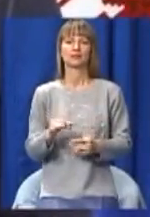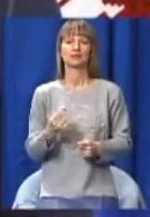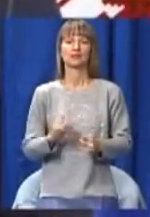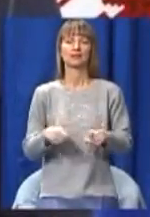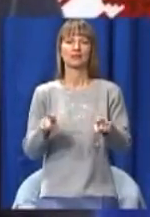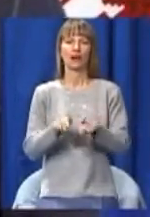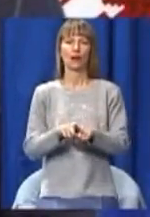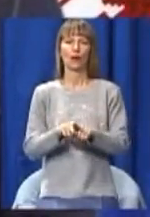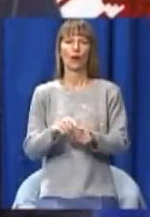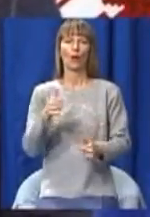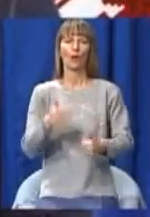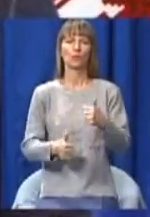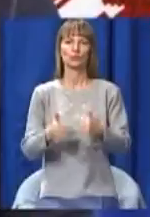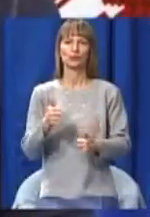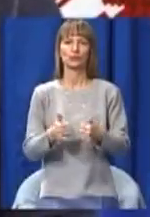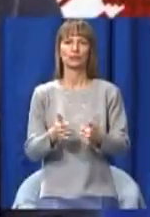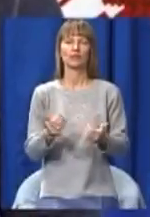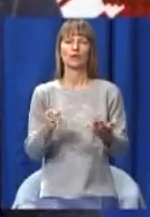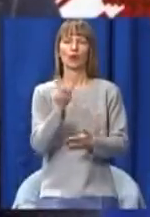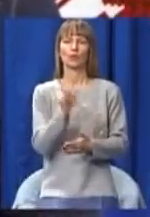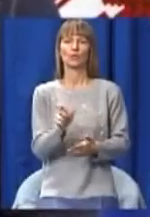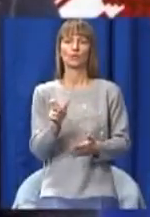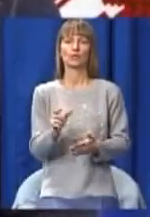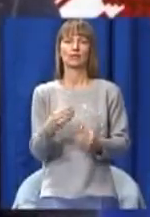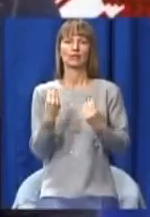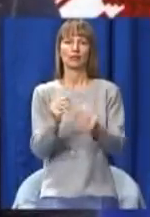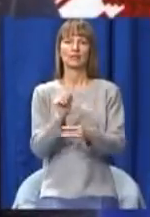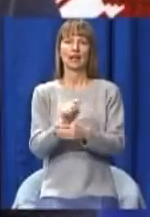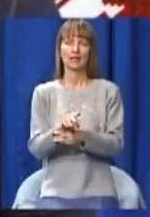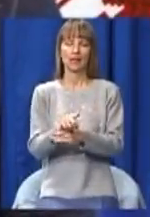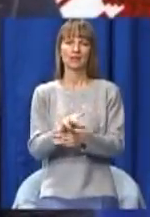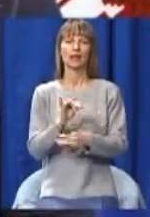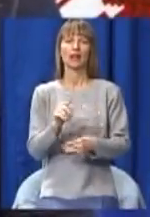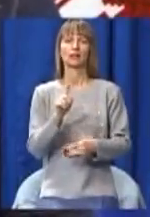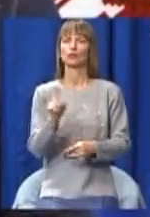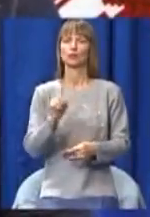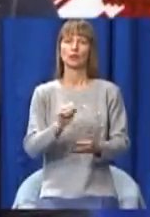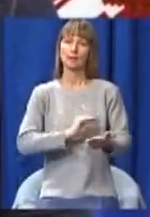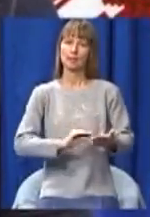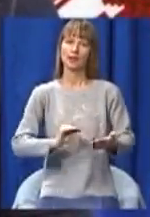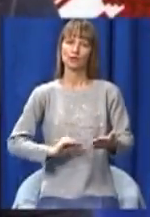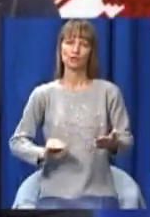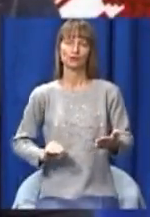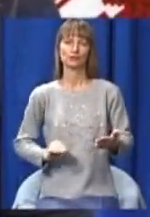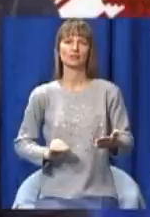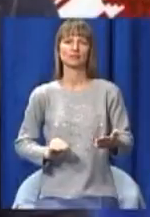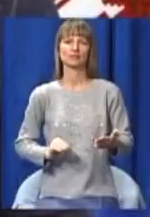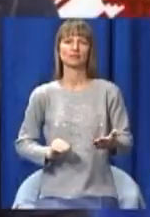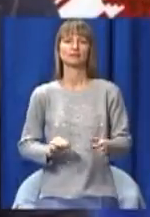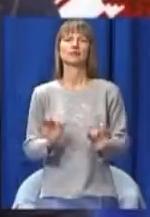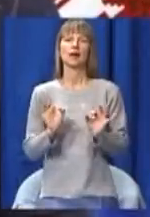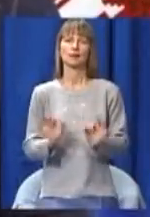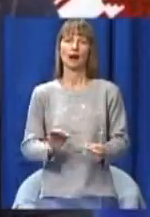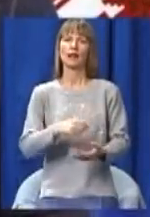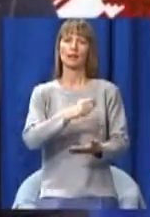– это такой конкурс, в котором людям дают задания, и они что-то пишут,